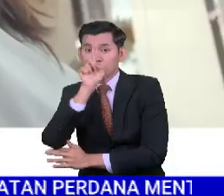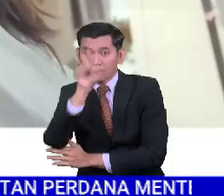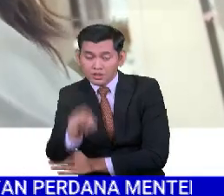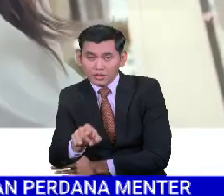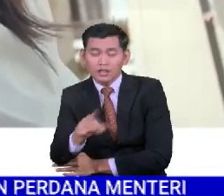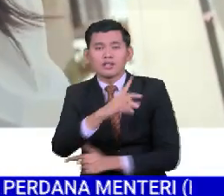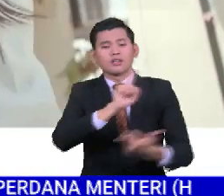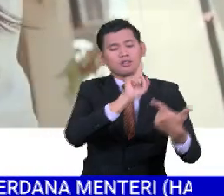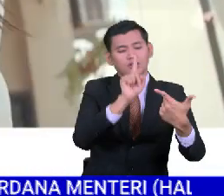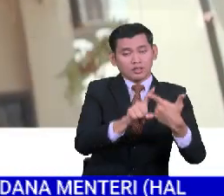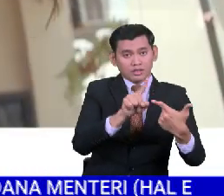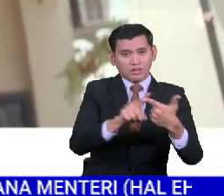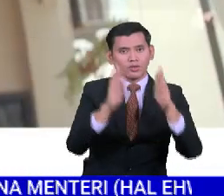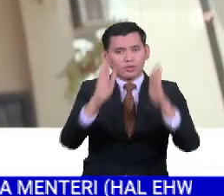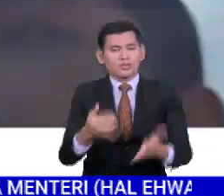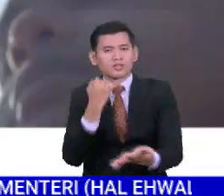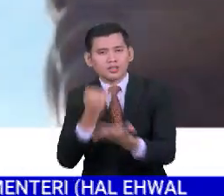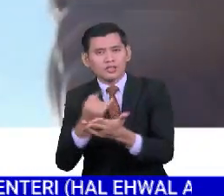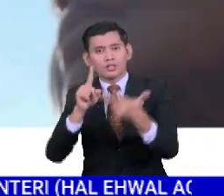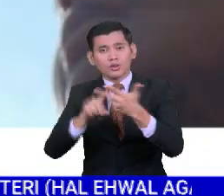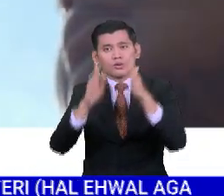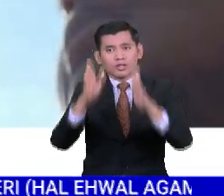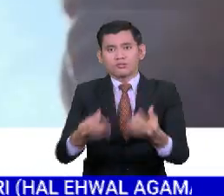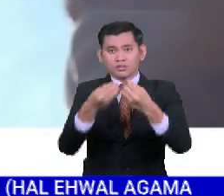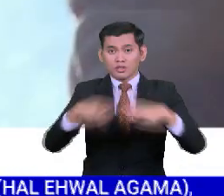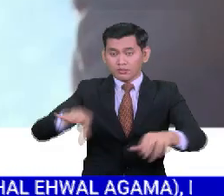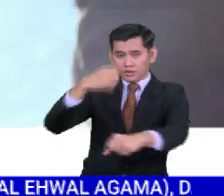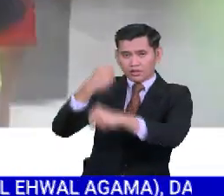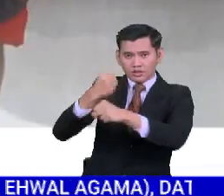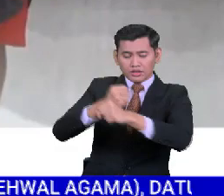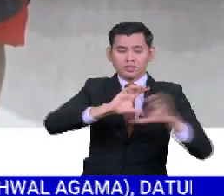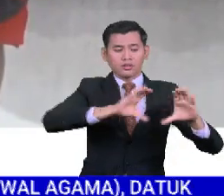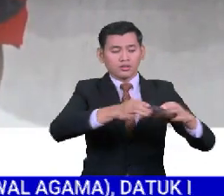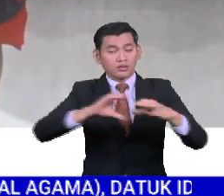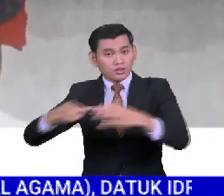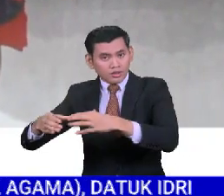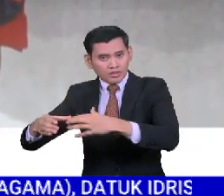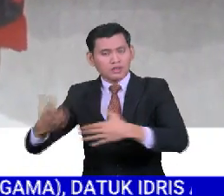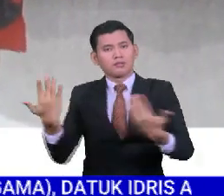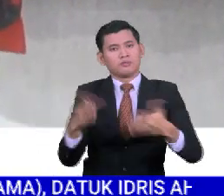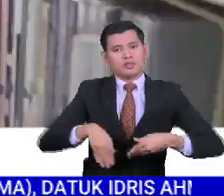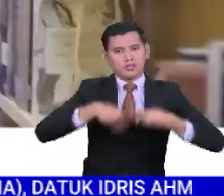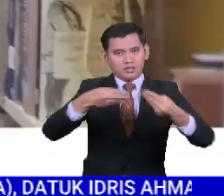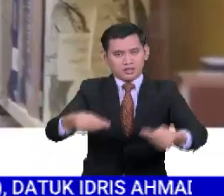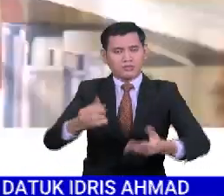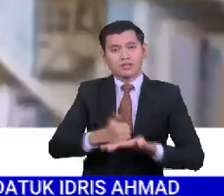pesalah juvena dan individu hilang pekerjaan antara kumpulan yang disasarkan di bawah Peneraju Impact.